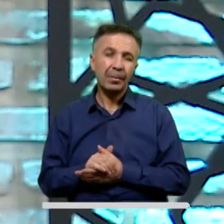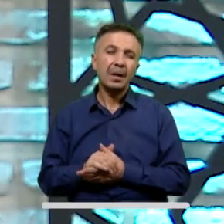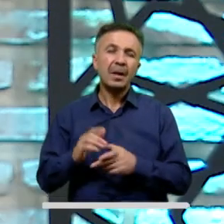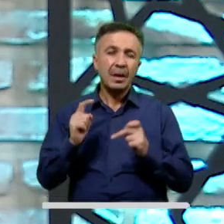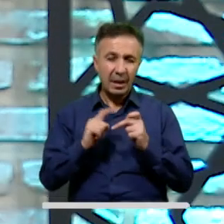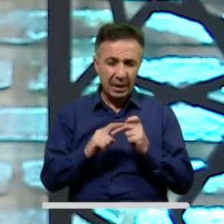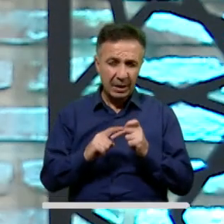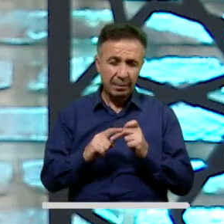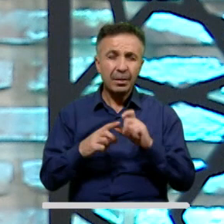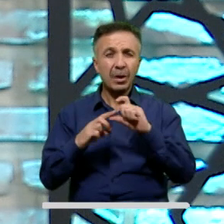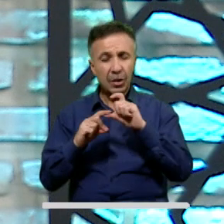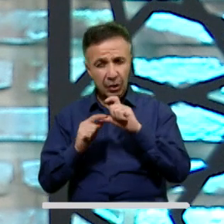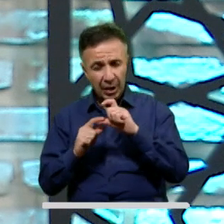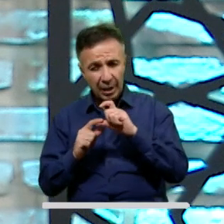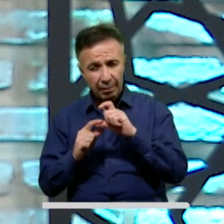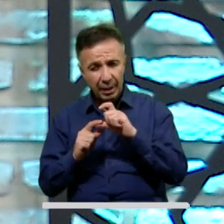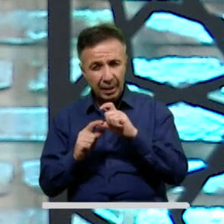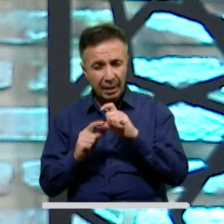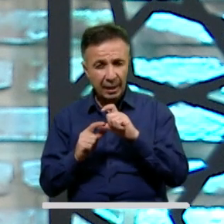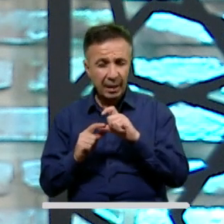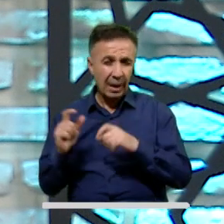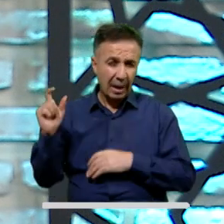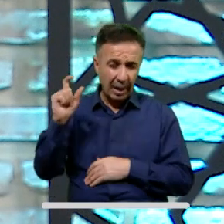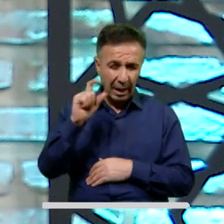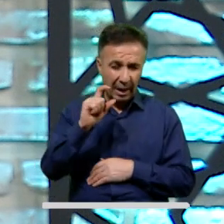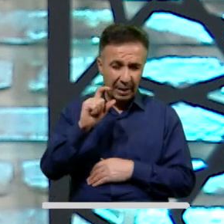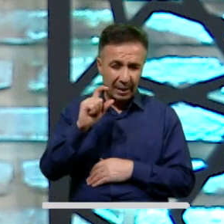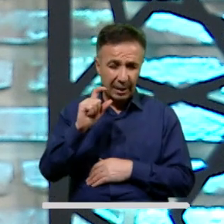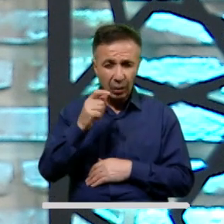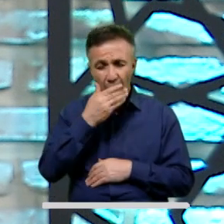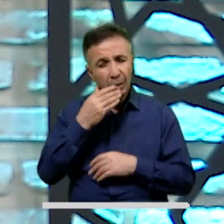Recep, Şaban 60 gün tamamladı.